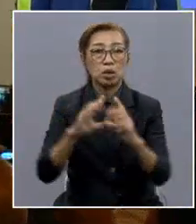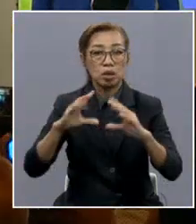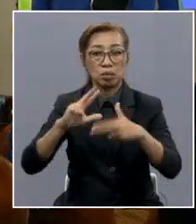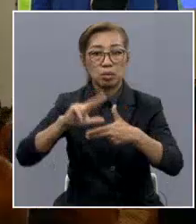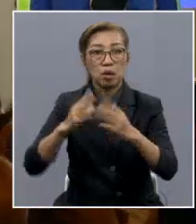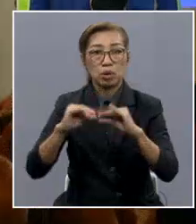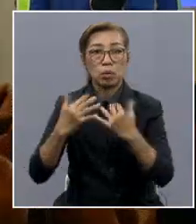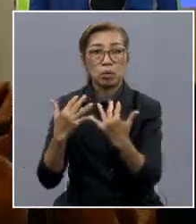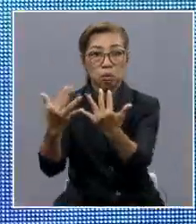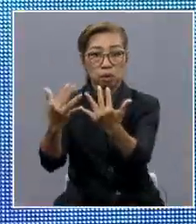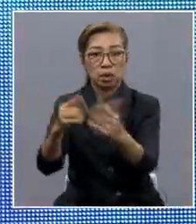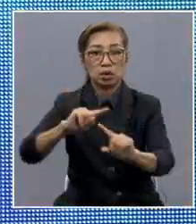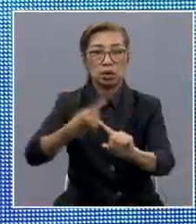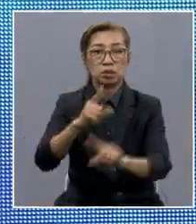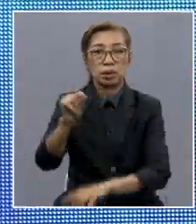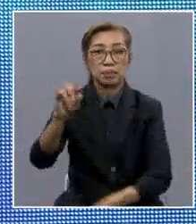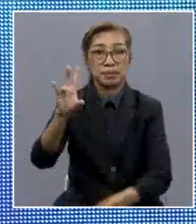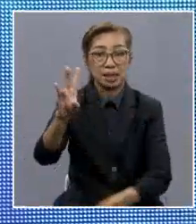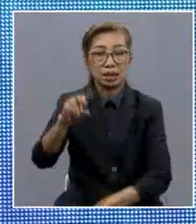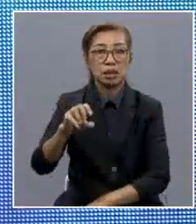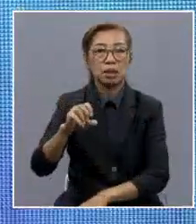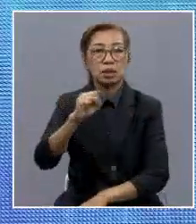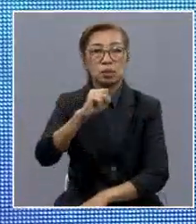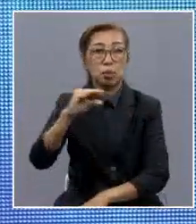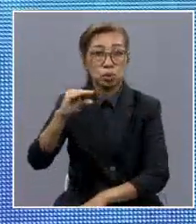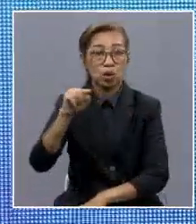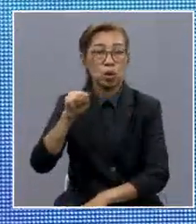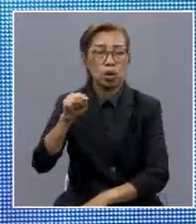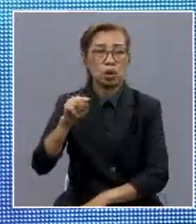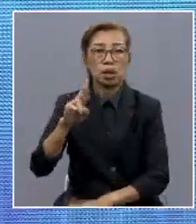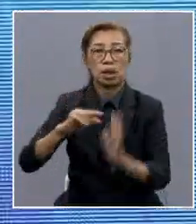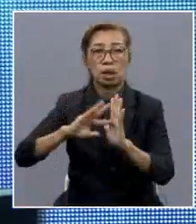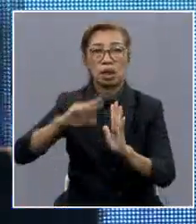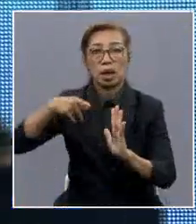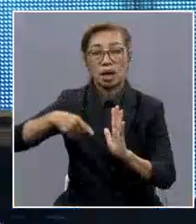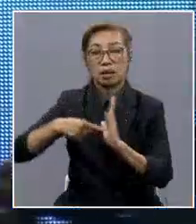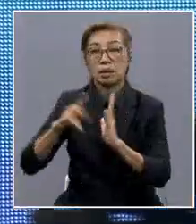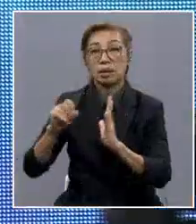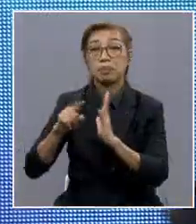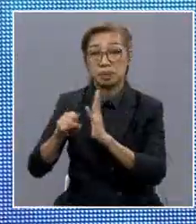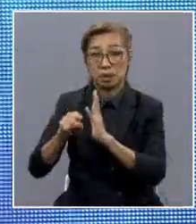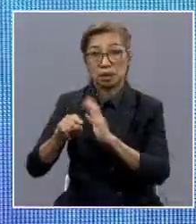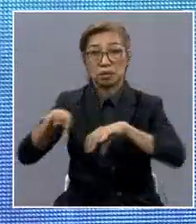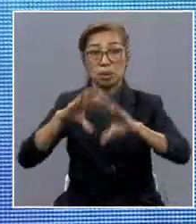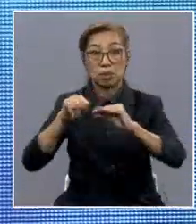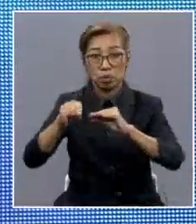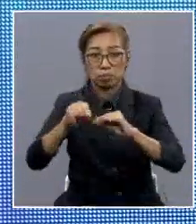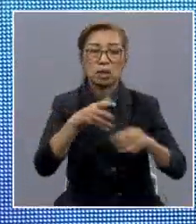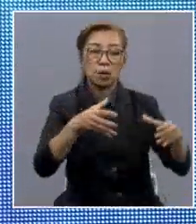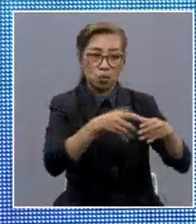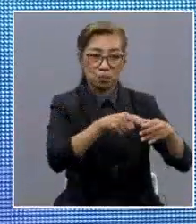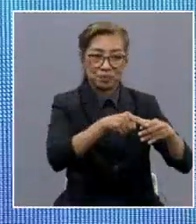ของพลังประชารัฐ27มกราคมที่สโมสรราชพฤกษ์เนี่ยนะครับทีนี้การพูดคุยที่จะเกิดขึ้นเนี่ยก็จับตาไป